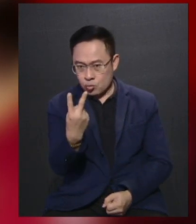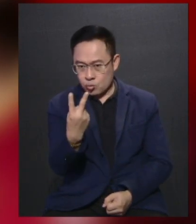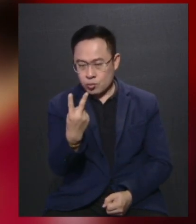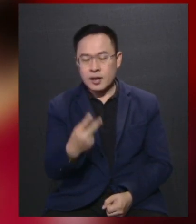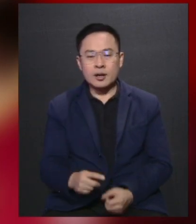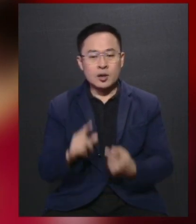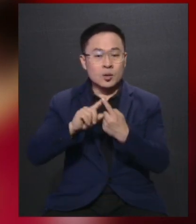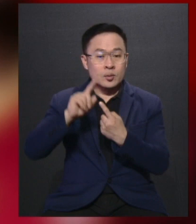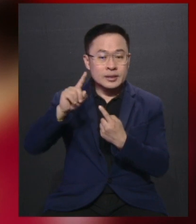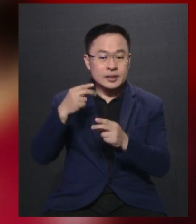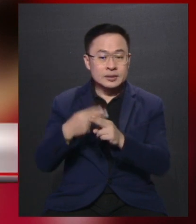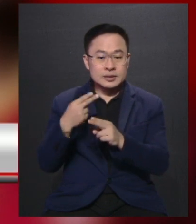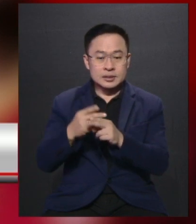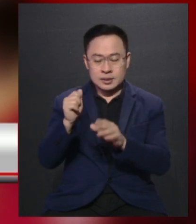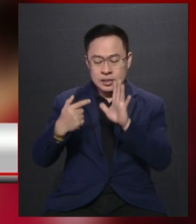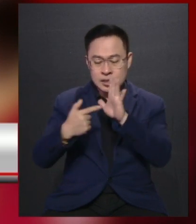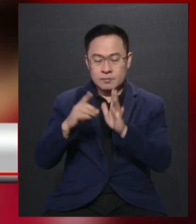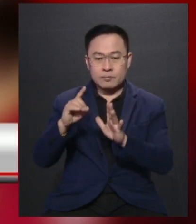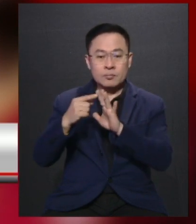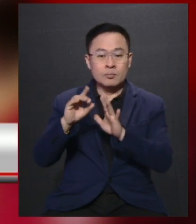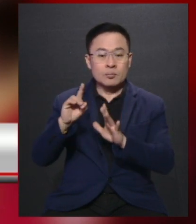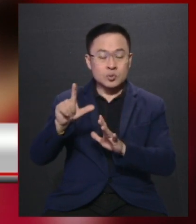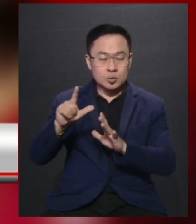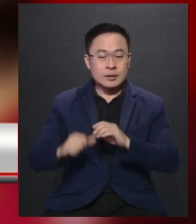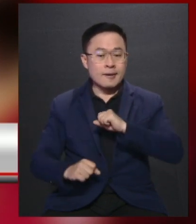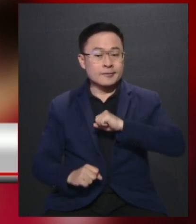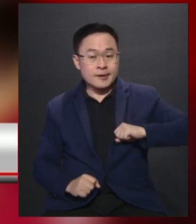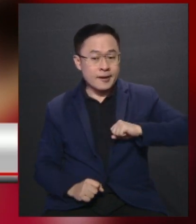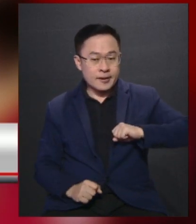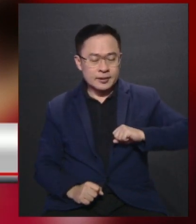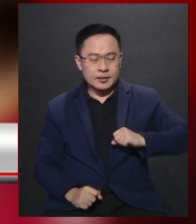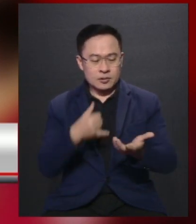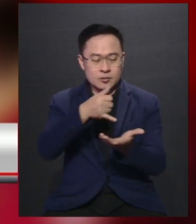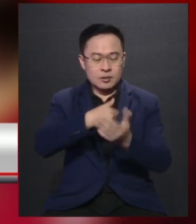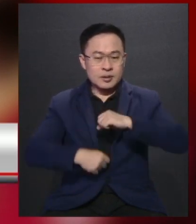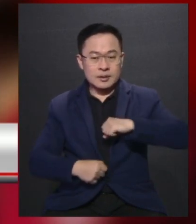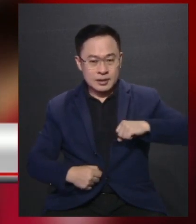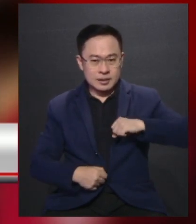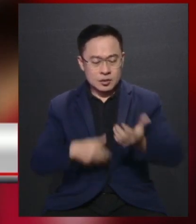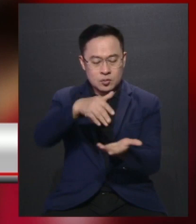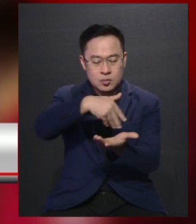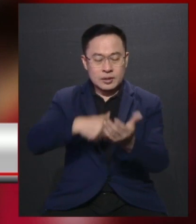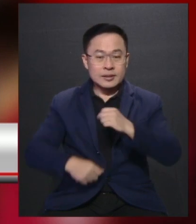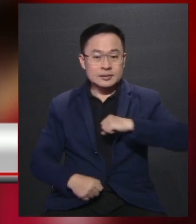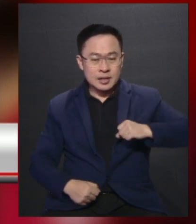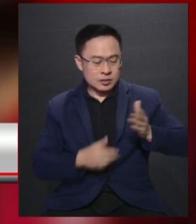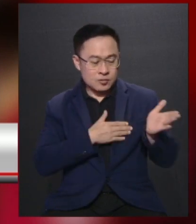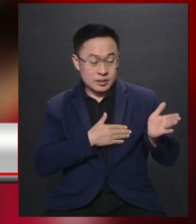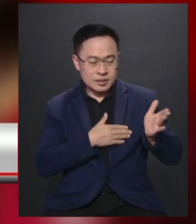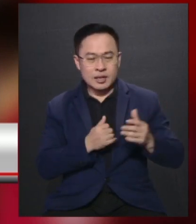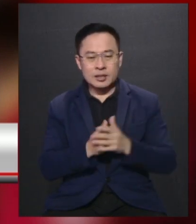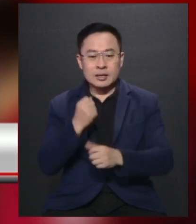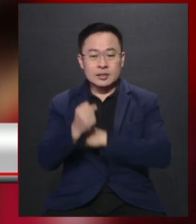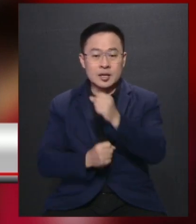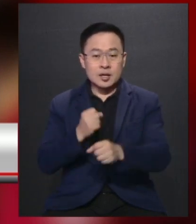ขวามือครับฟิสิกส์มือราเฮงนะฮะนี่เป็น Waxซ้ายสารพัดประโยชน์วัย 27ปีจากนครราชสีมาMazda